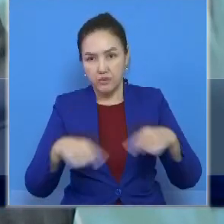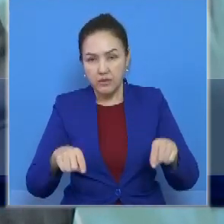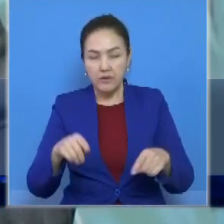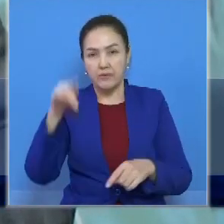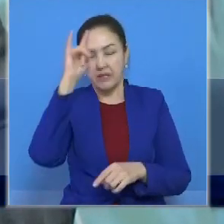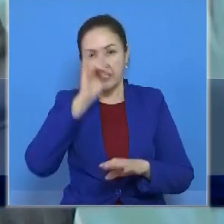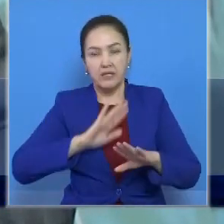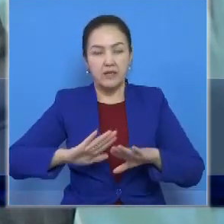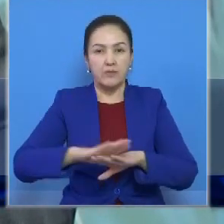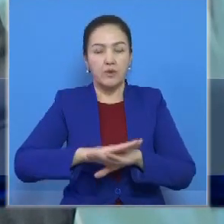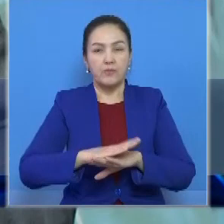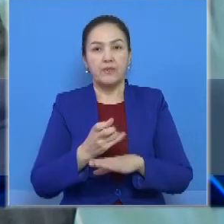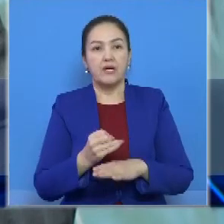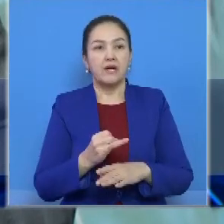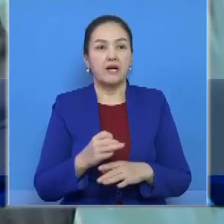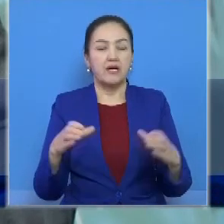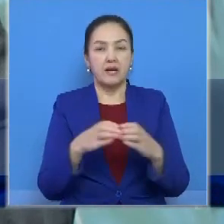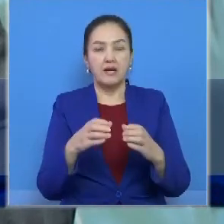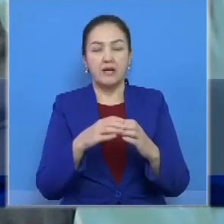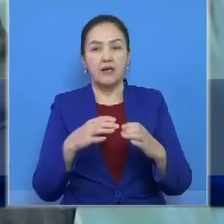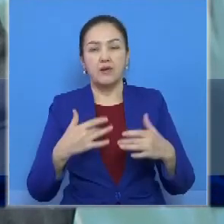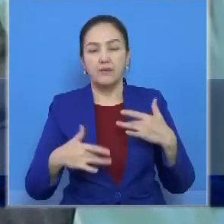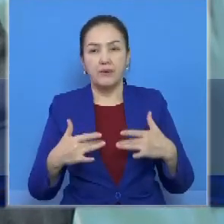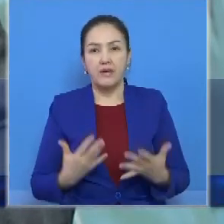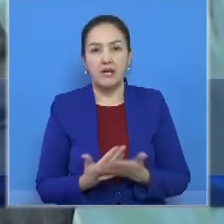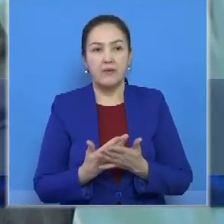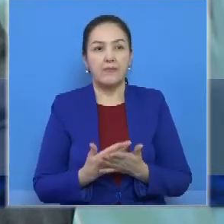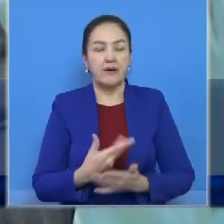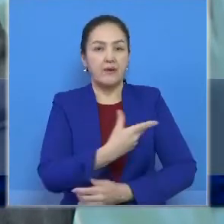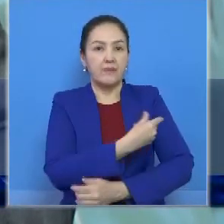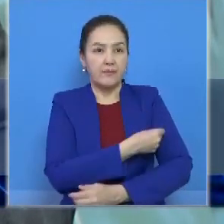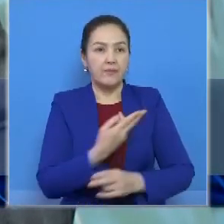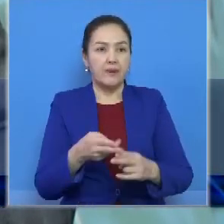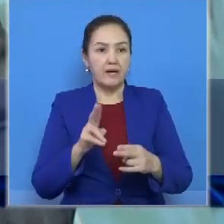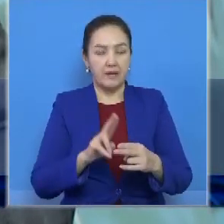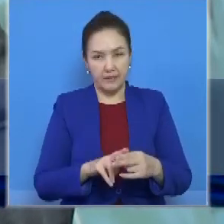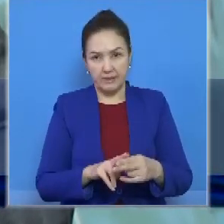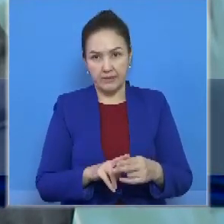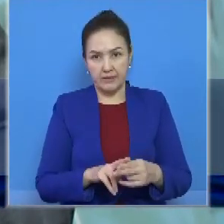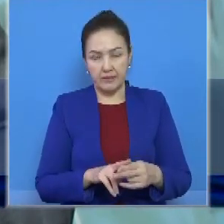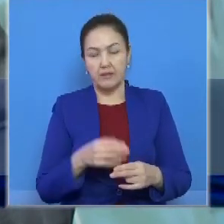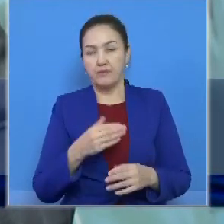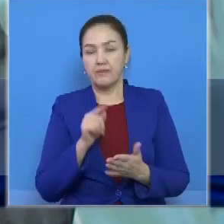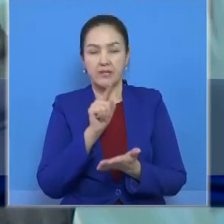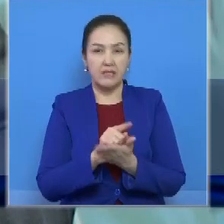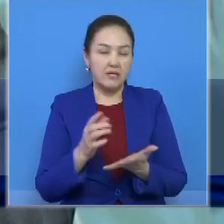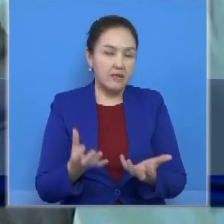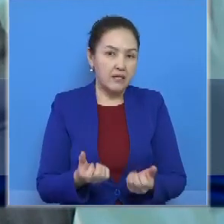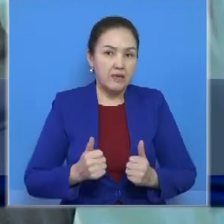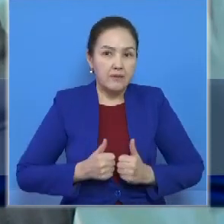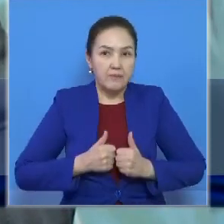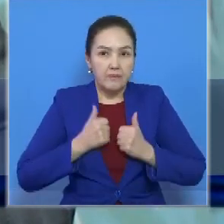так называемый коллективный иммунитет мы его достигли благодаря вакцинации. Поэтому этот уровень мы должны поддерживать.